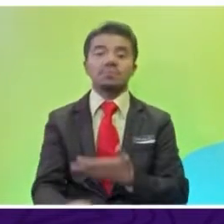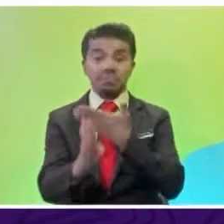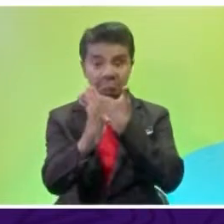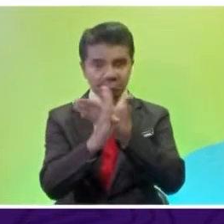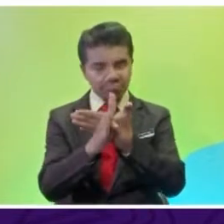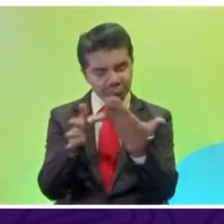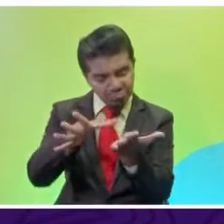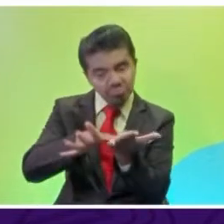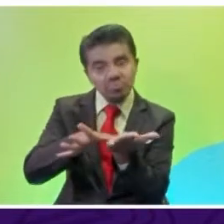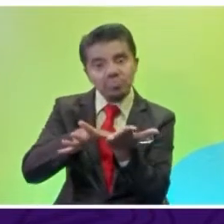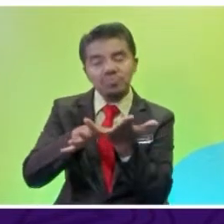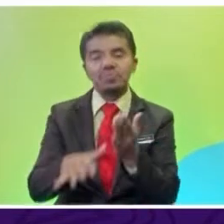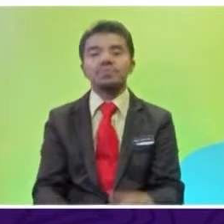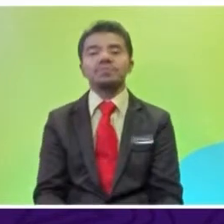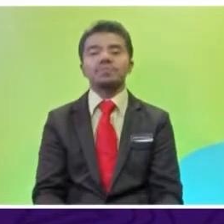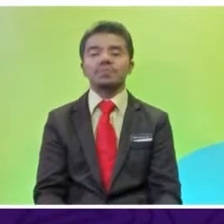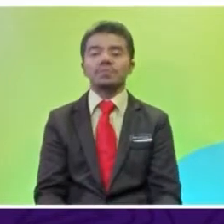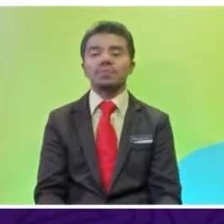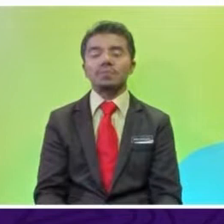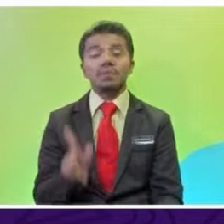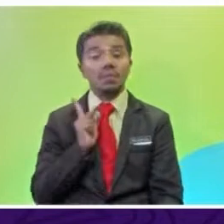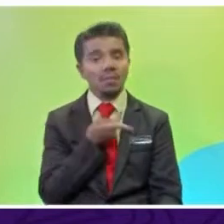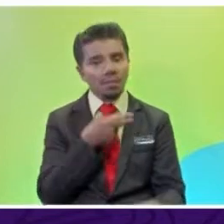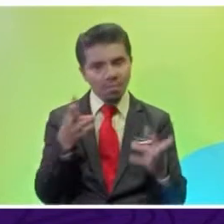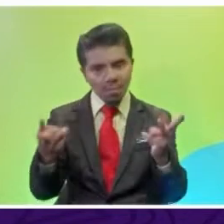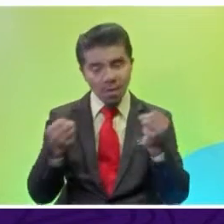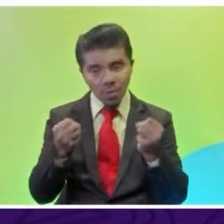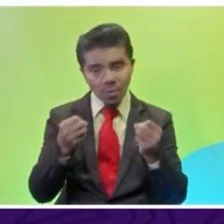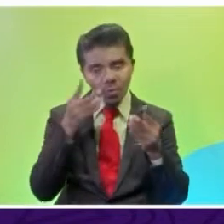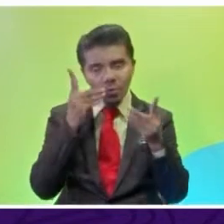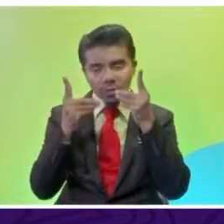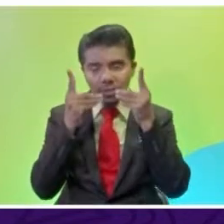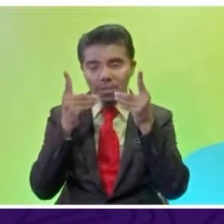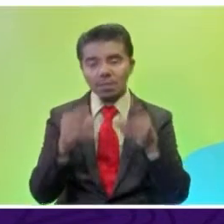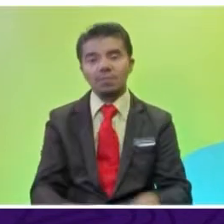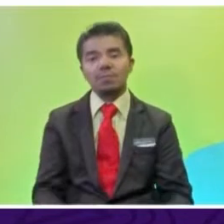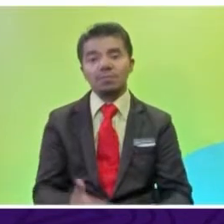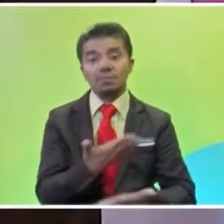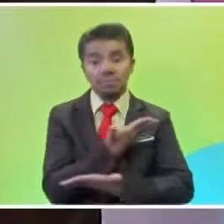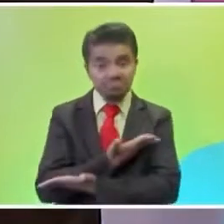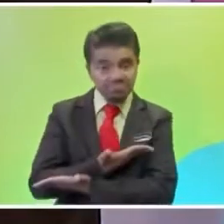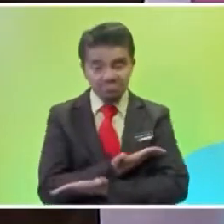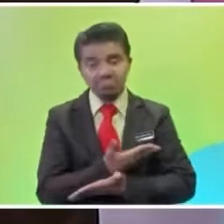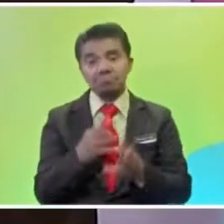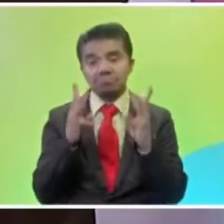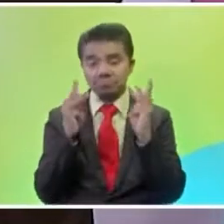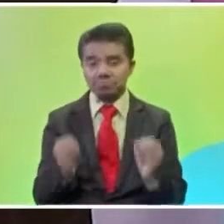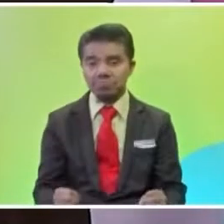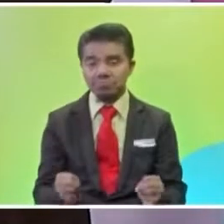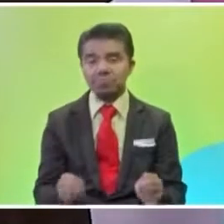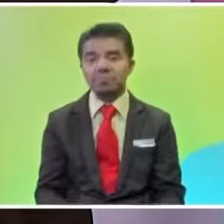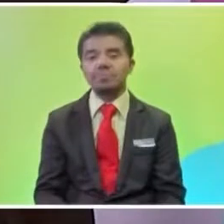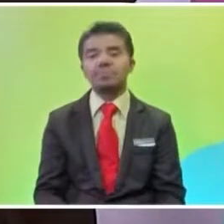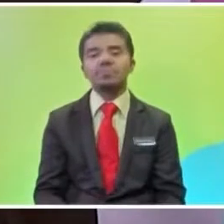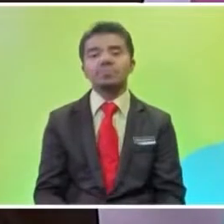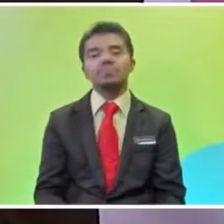sebab kita tidak mendidik anak-anak muda kita ini supaya dia tahu apabila belagu sesuatu perkara yang tidak baik ataupun juga